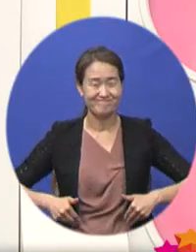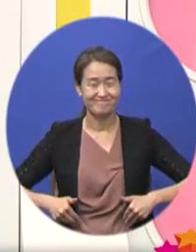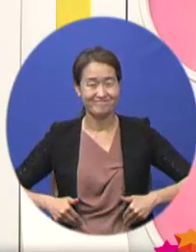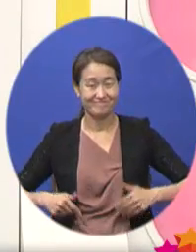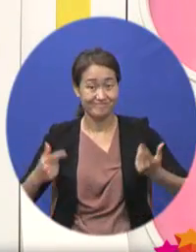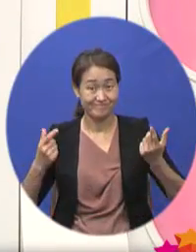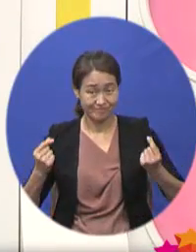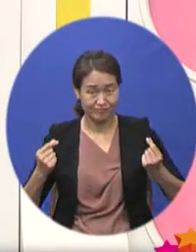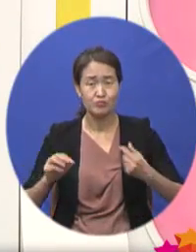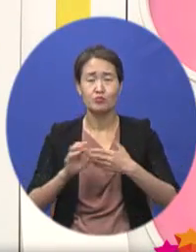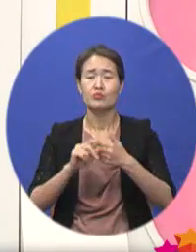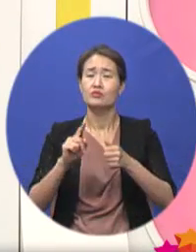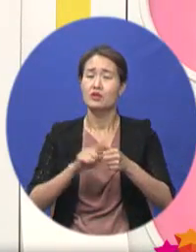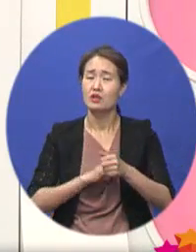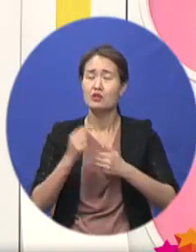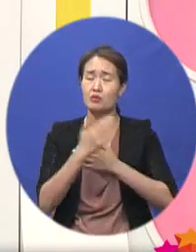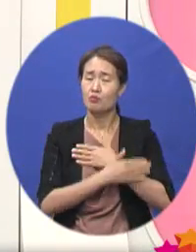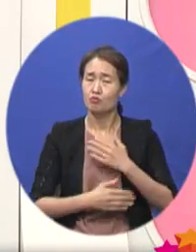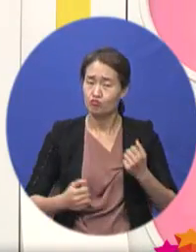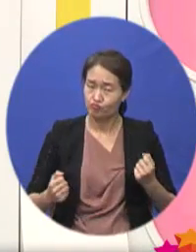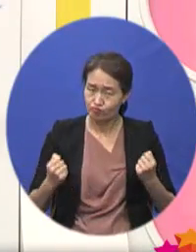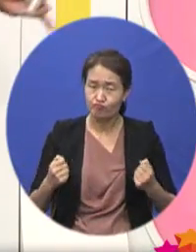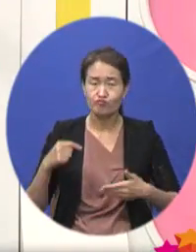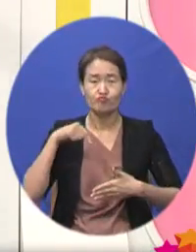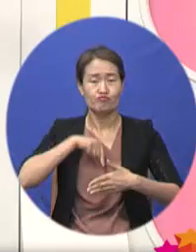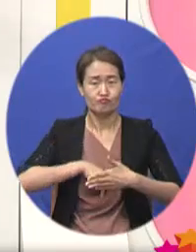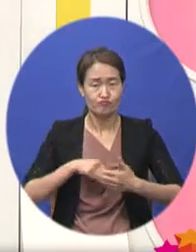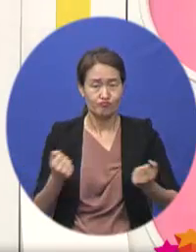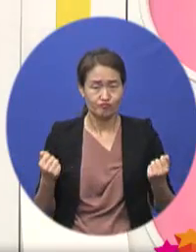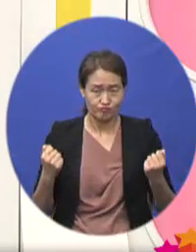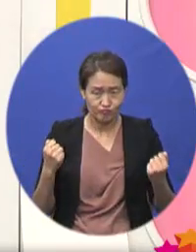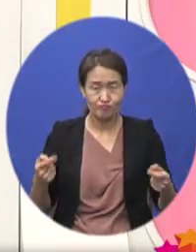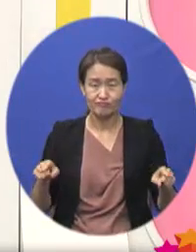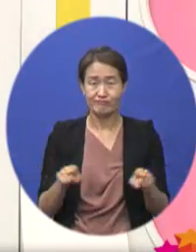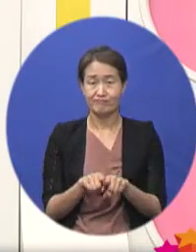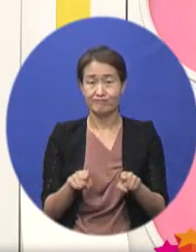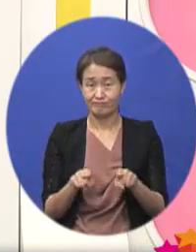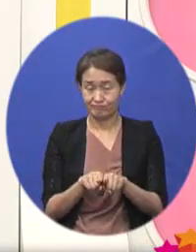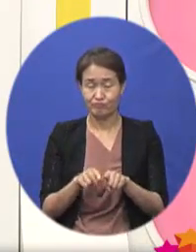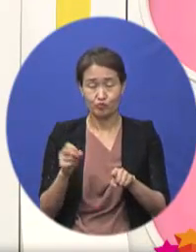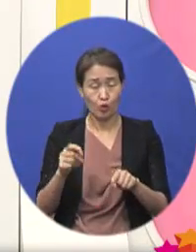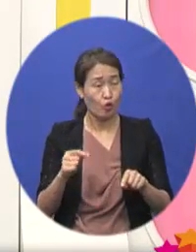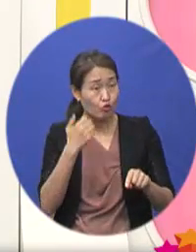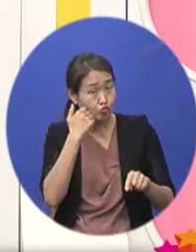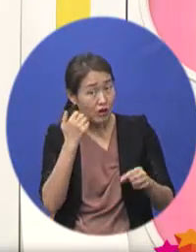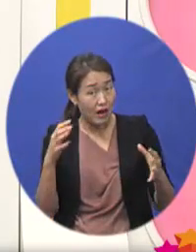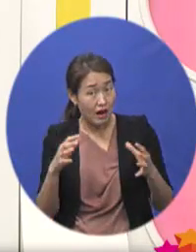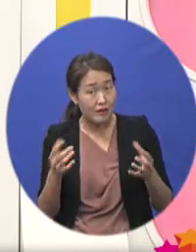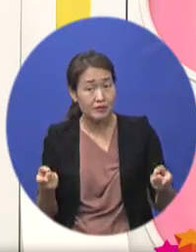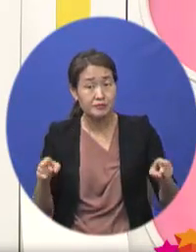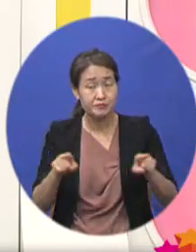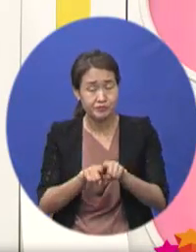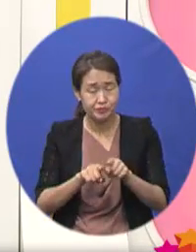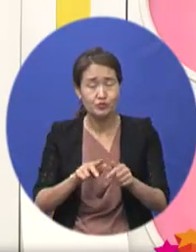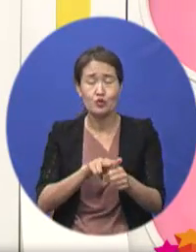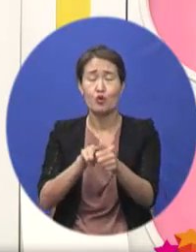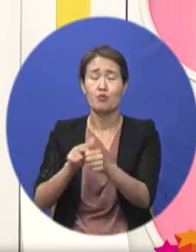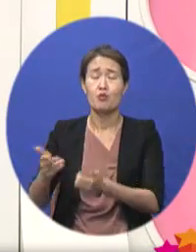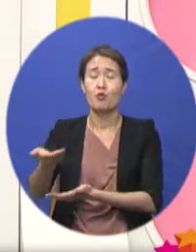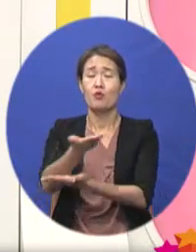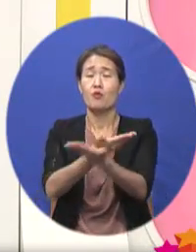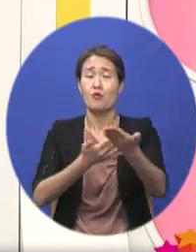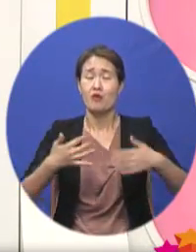맞습니다. 건강하시고 네. 마음도 건강 몸도 건강. 또 여러분들이 이렇게 노래교실 가서 함께 하셔야지 또 정보도 교환하고